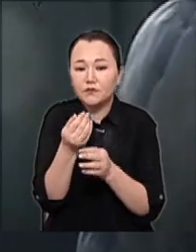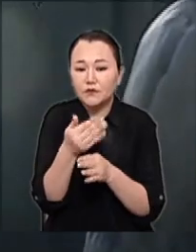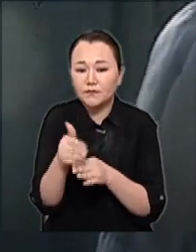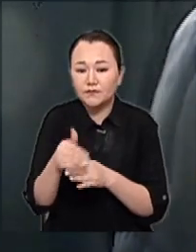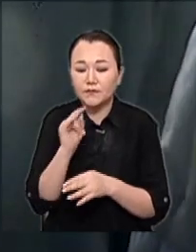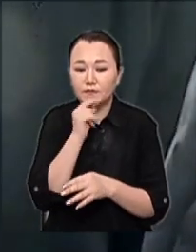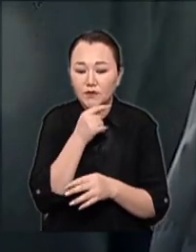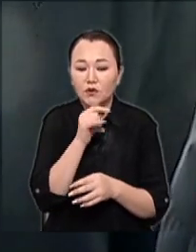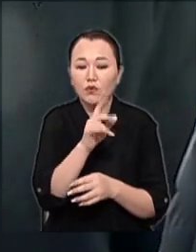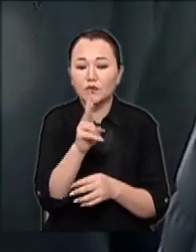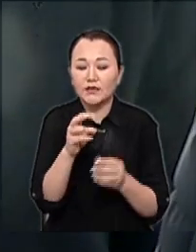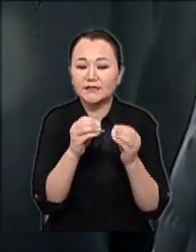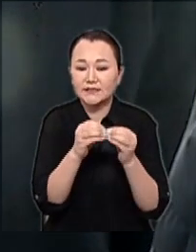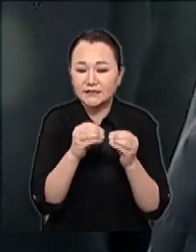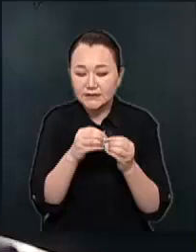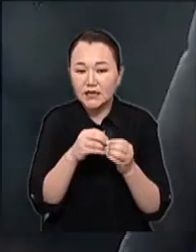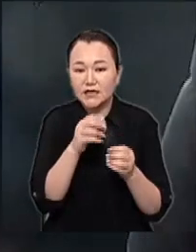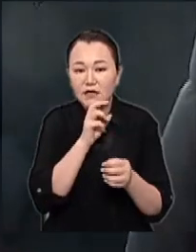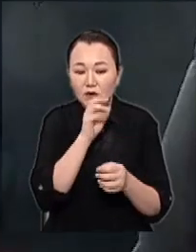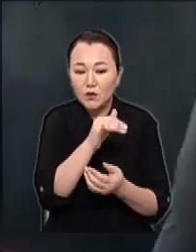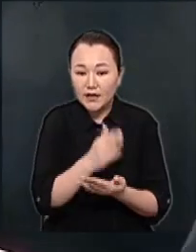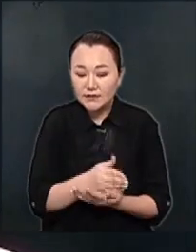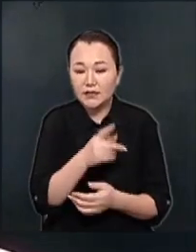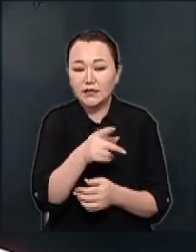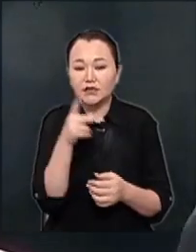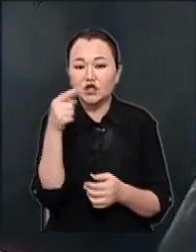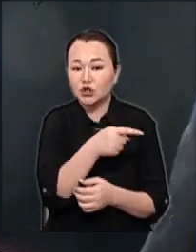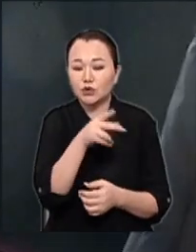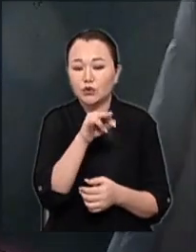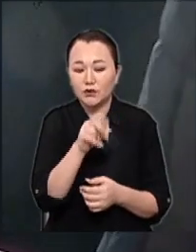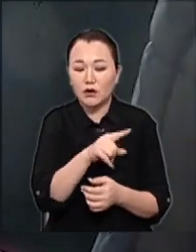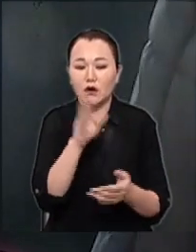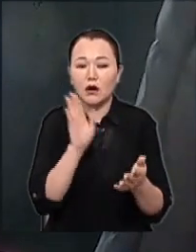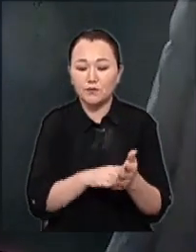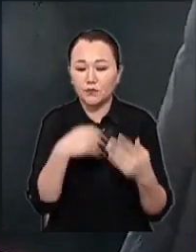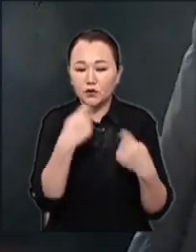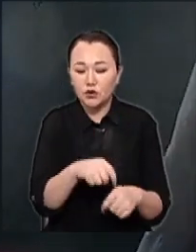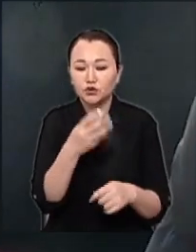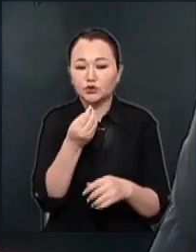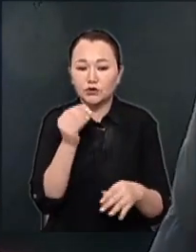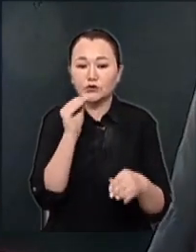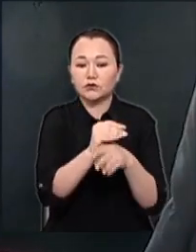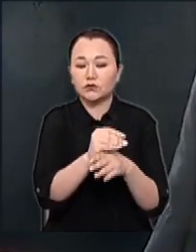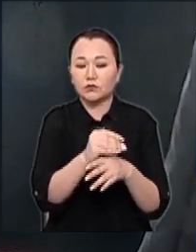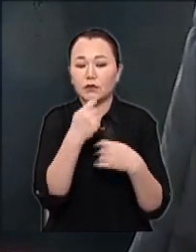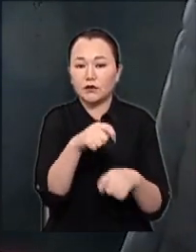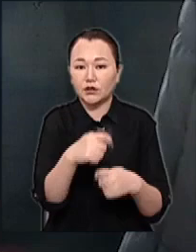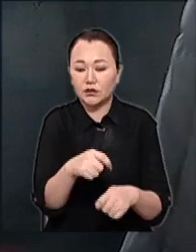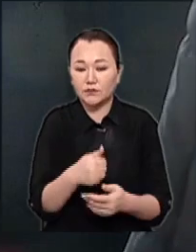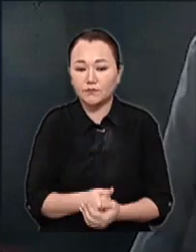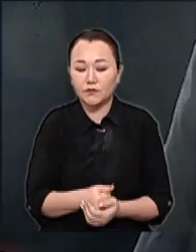шақты заправкасы барларға 1000 тонна береді. Олар оптовый сатады. Үстіне баға қосып. Менің ойымша